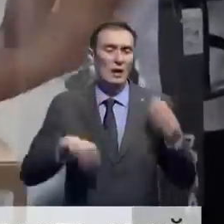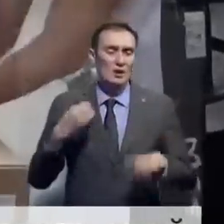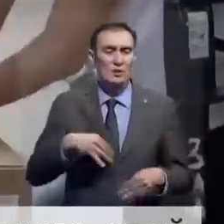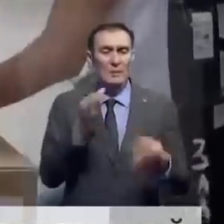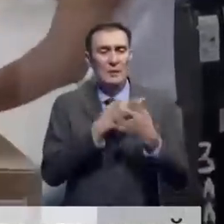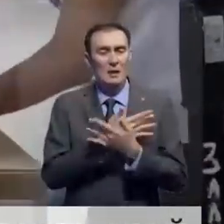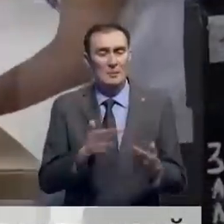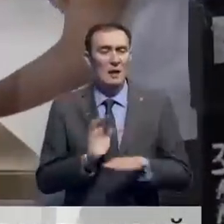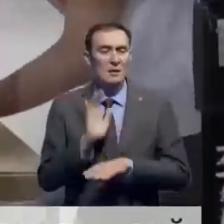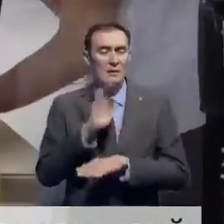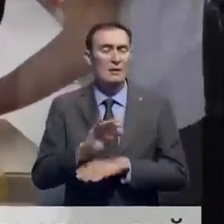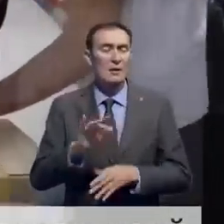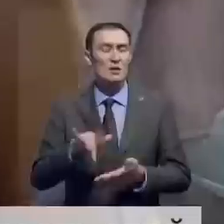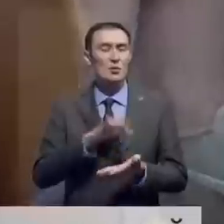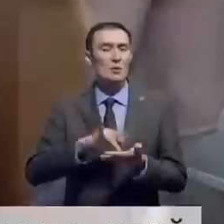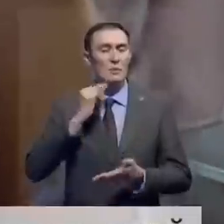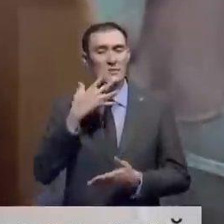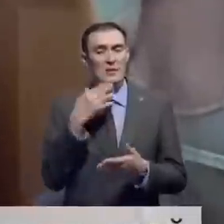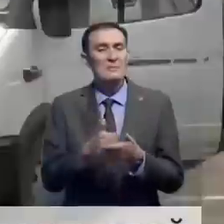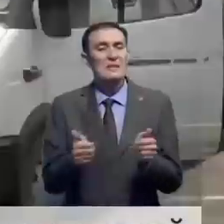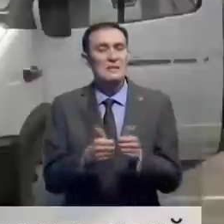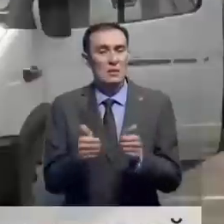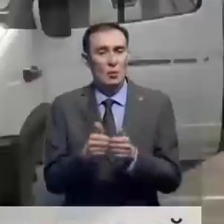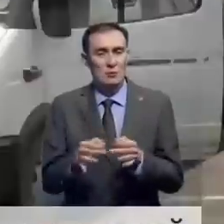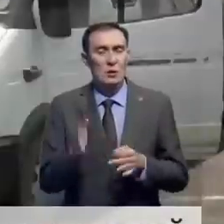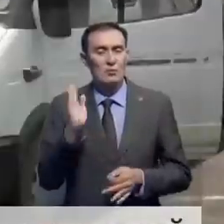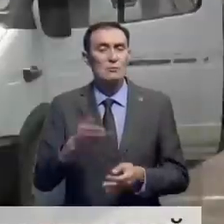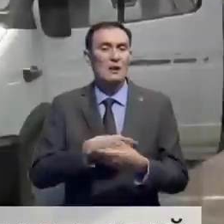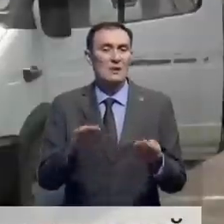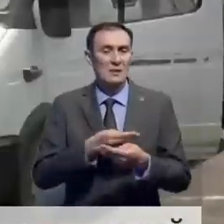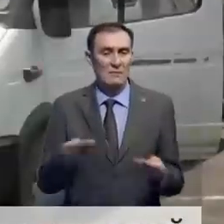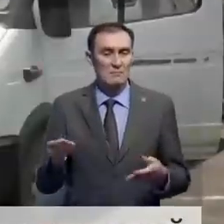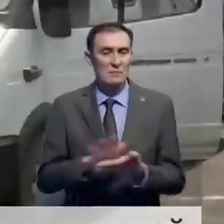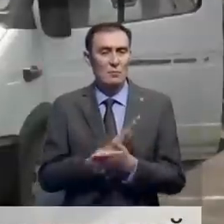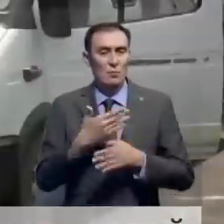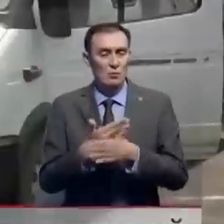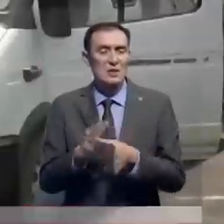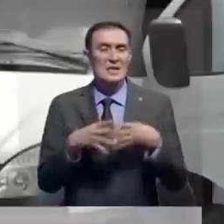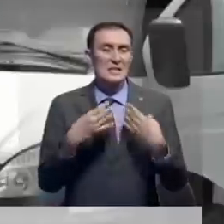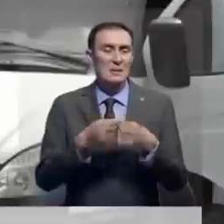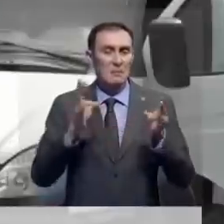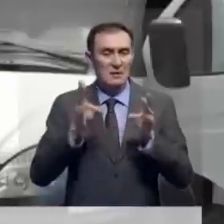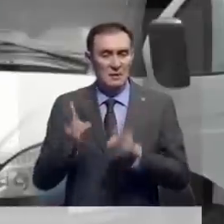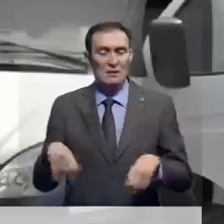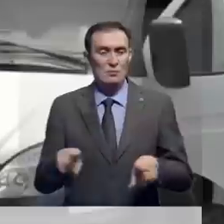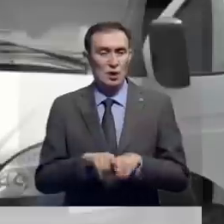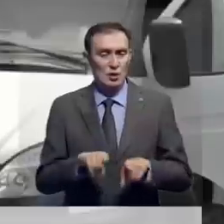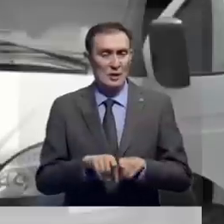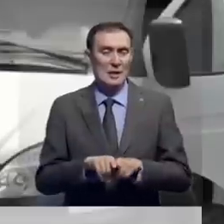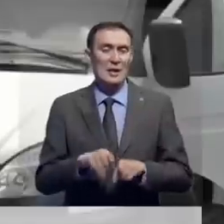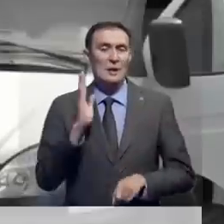и медикаменты отправлять павлодарцы своим соседям мы будем раздавать гуманитарную помощь семьям пострадавшим также